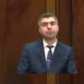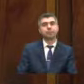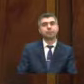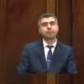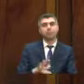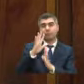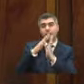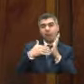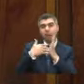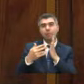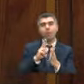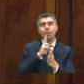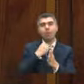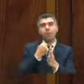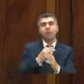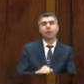الحكومي على